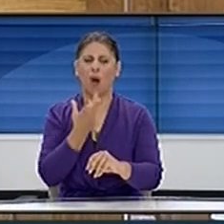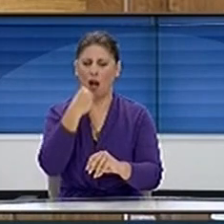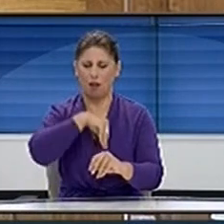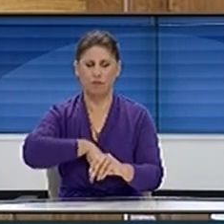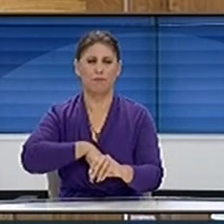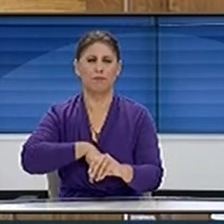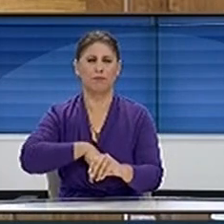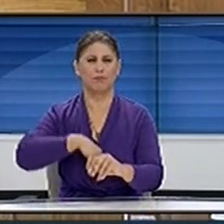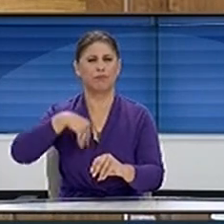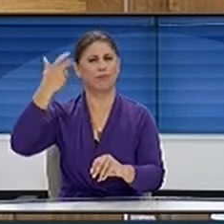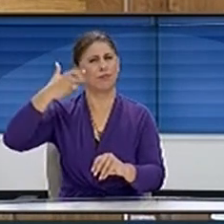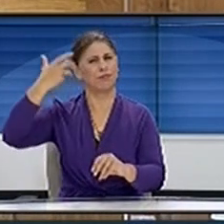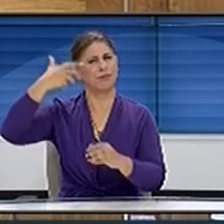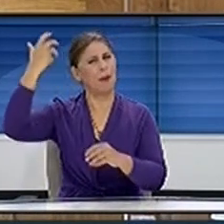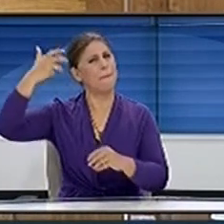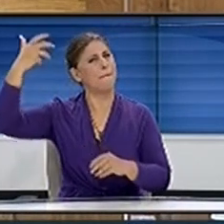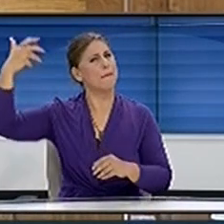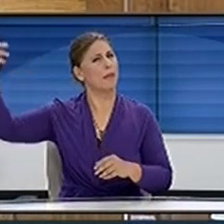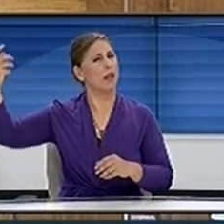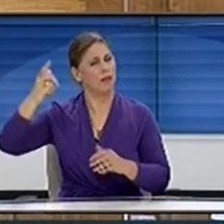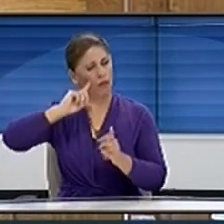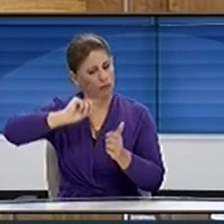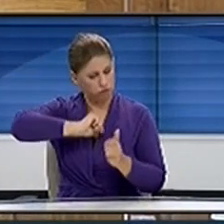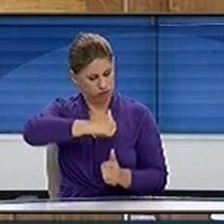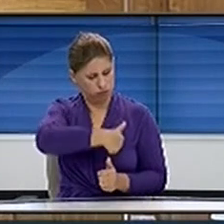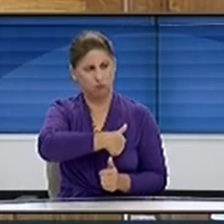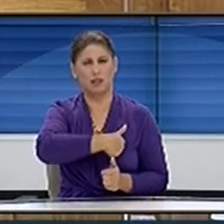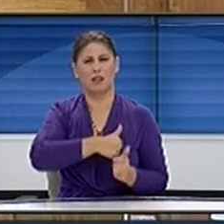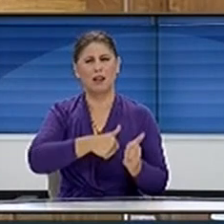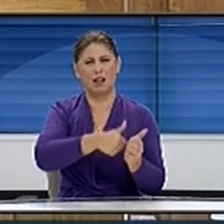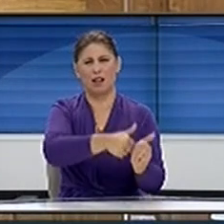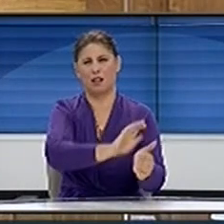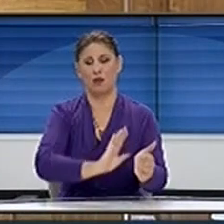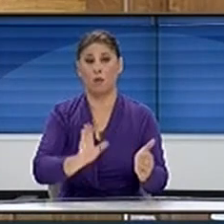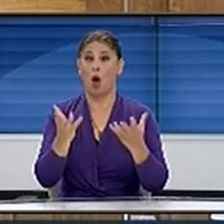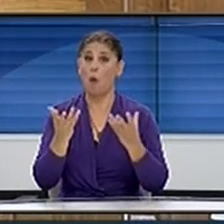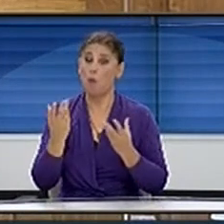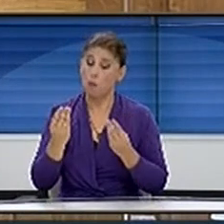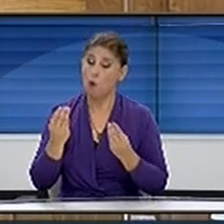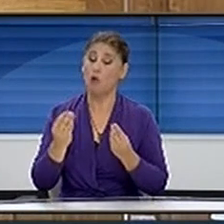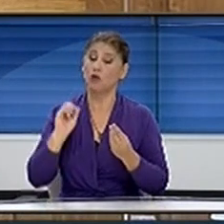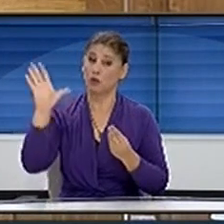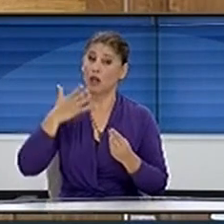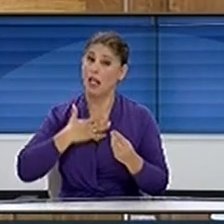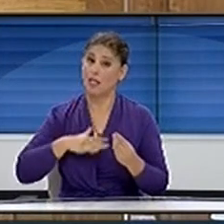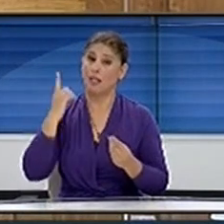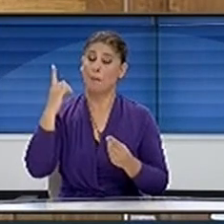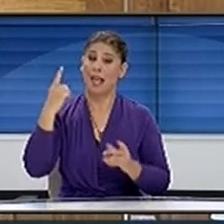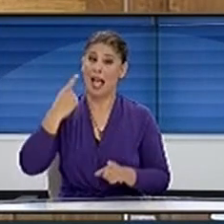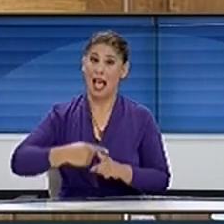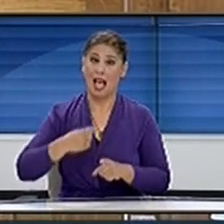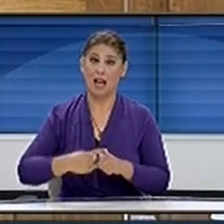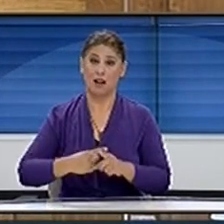όμως πριονίζουν τους θεσμούς, αλλά και στο εξωτερικό. Πολλοί θα ήταν αυτοί που θα ήθελαν μια